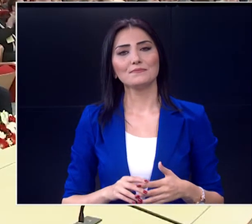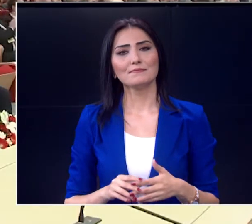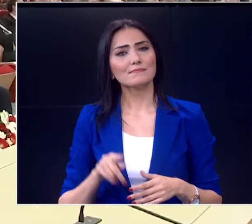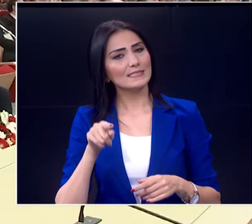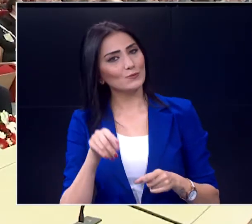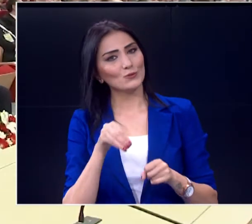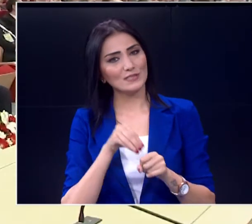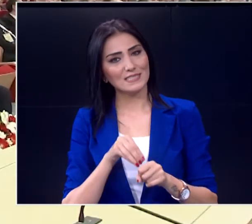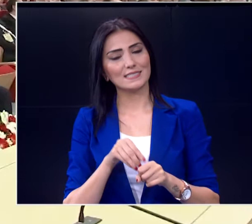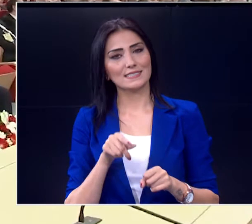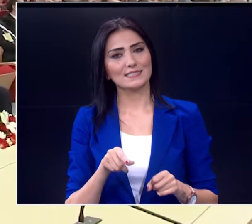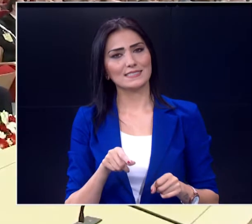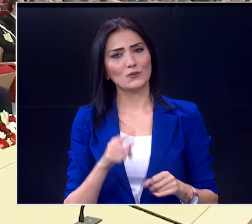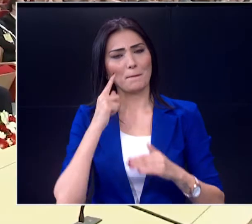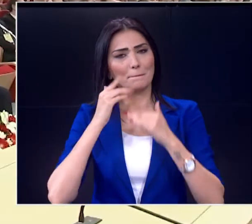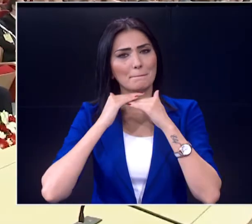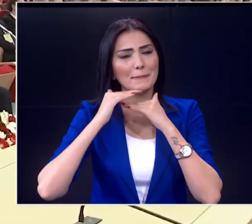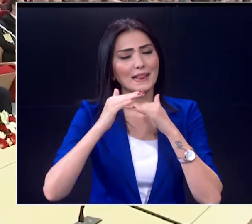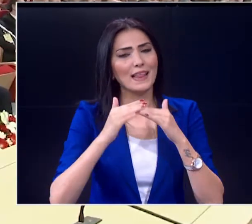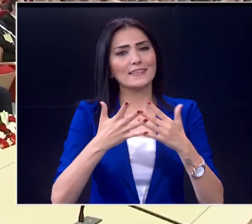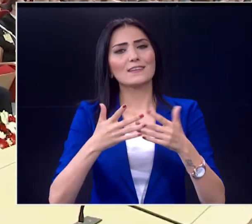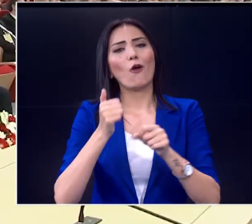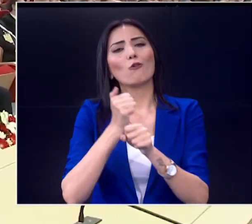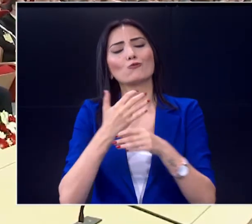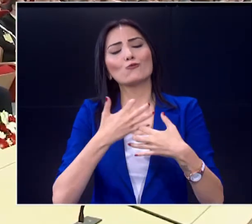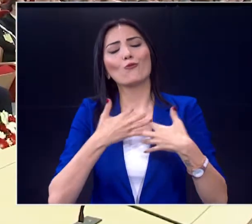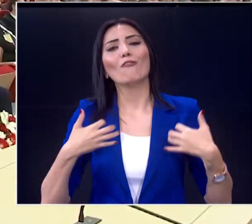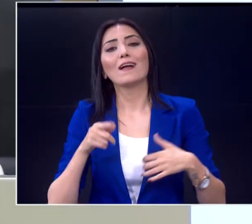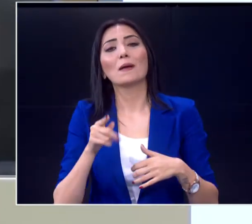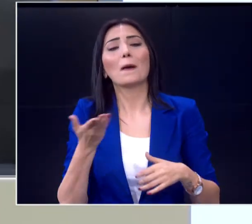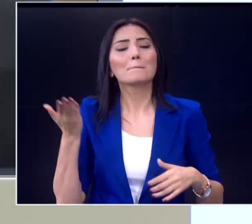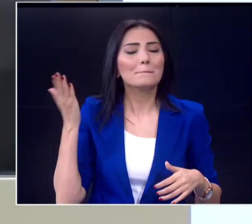Onun için millete güvenmekten